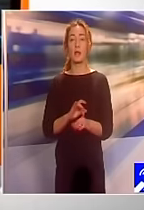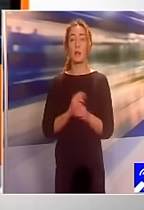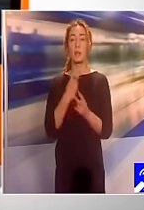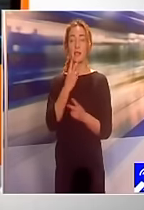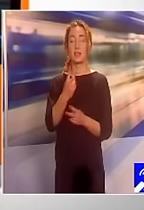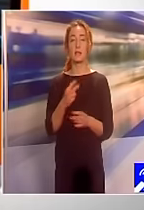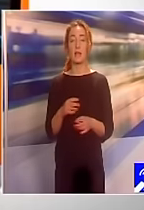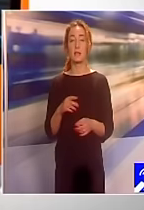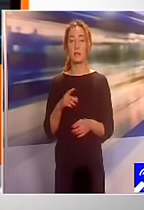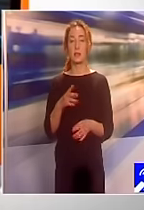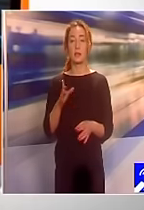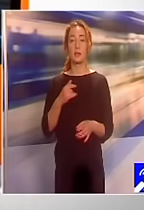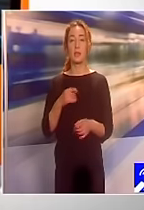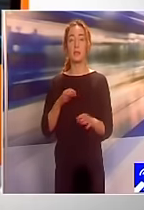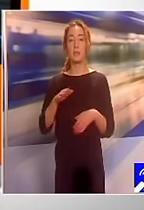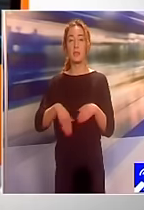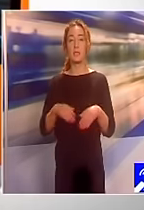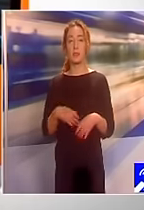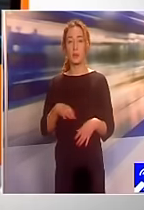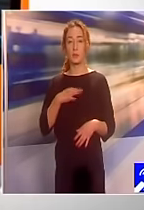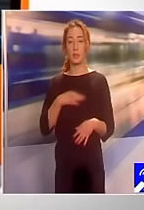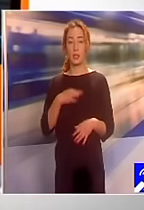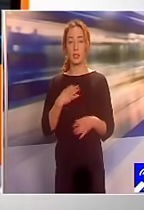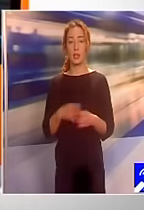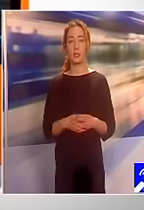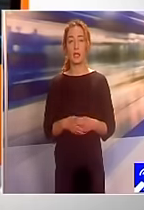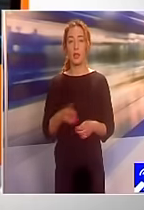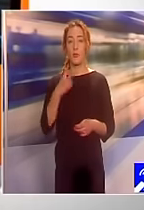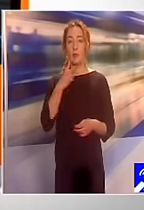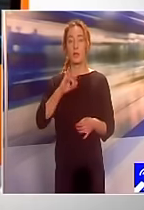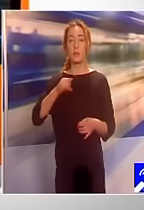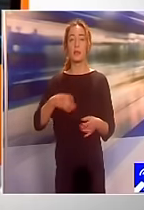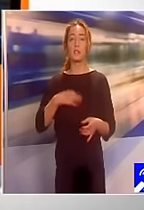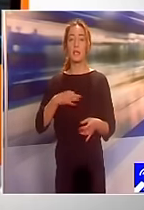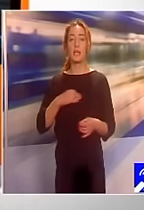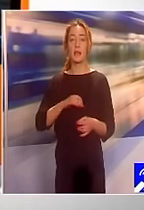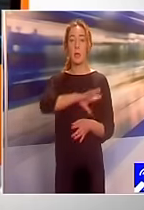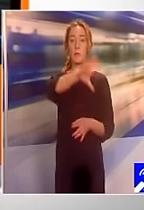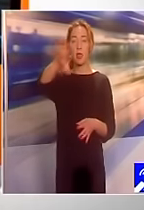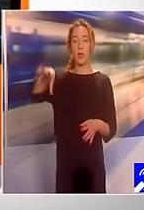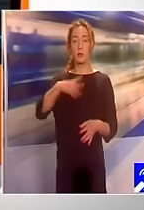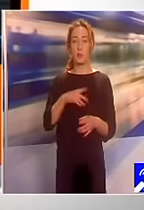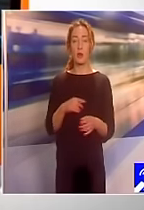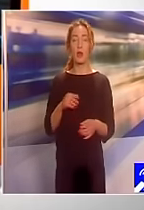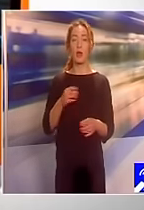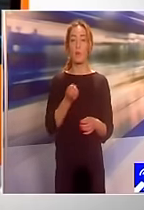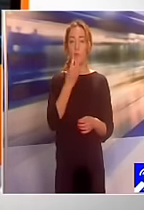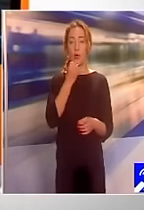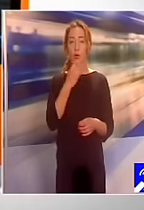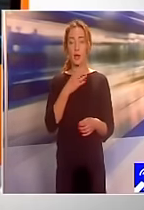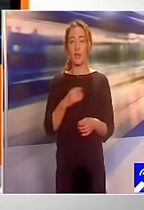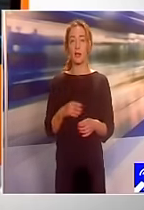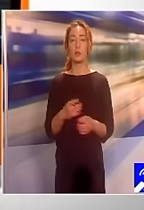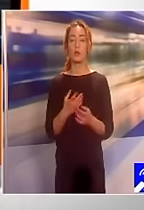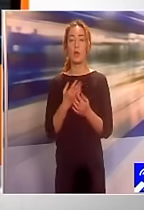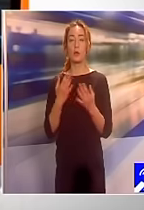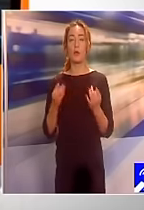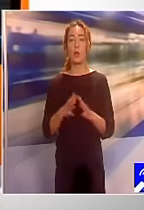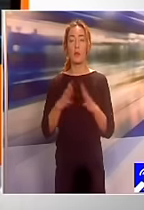Publică. De asemenea, vom vorbi și despre sănătatea mediului, deoarece în Florești, cea mai mare comună din țară, ca număr de